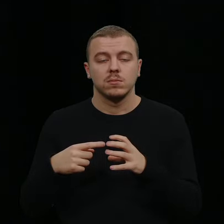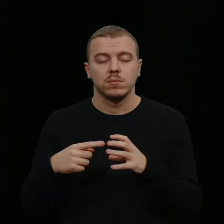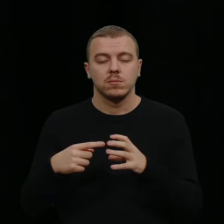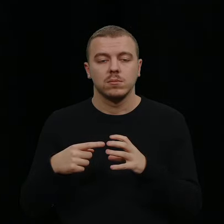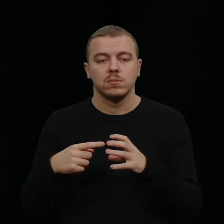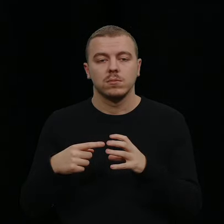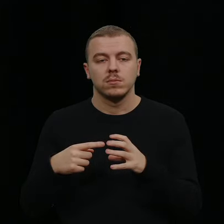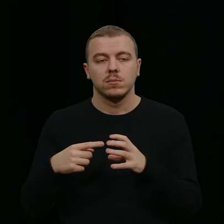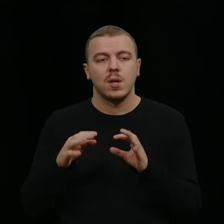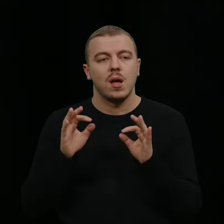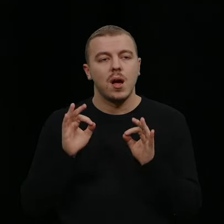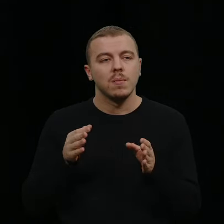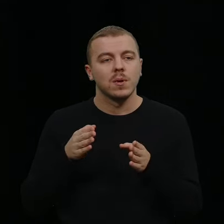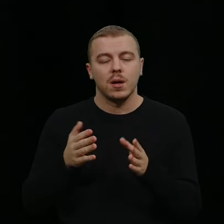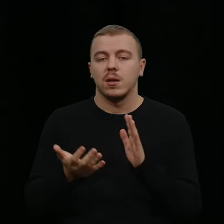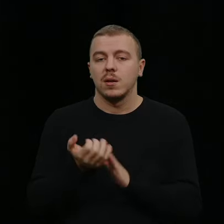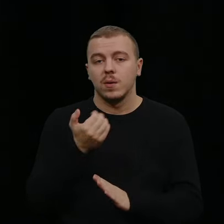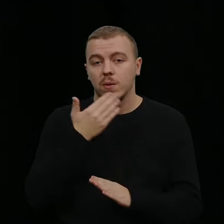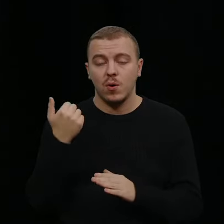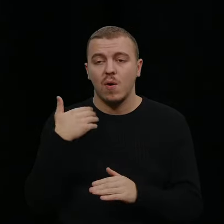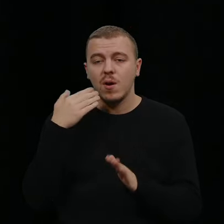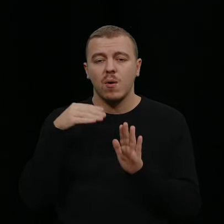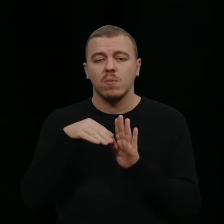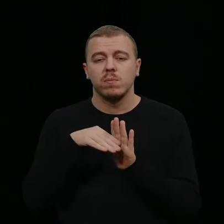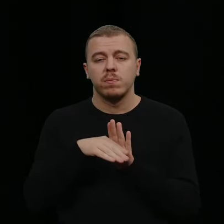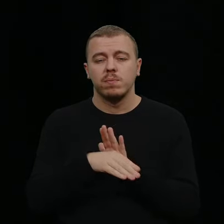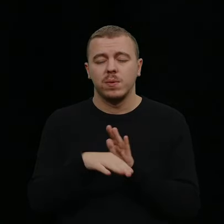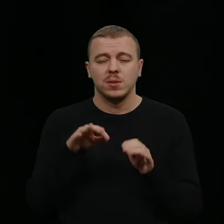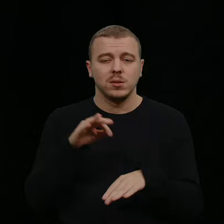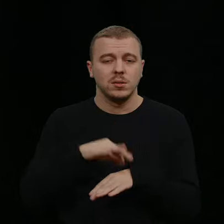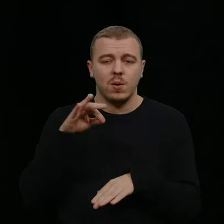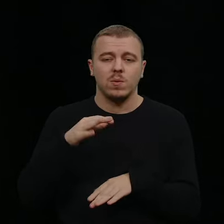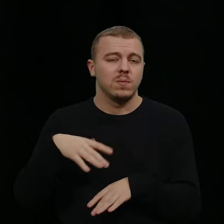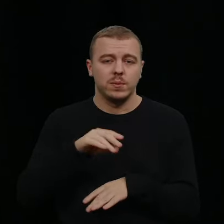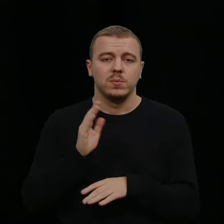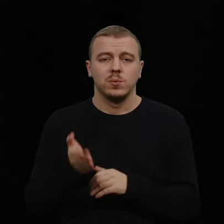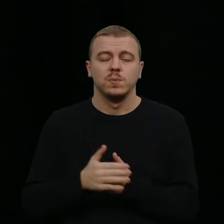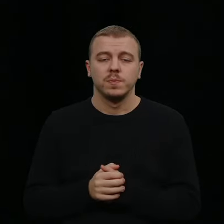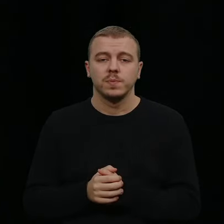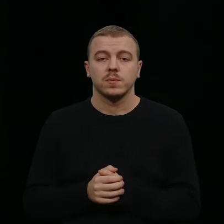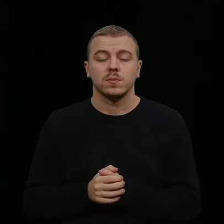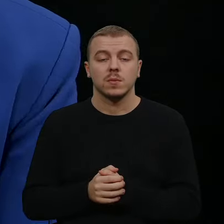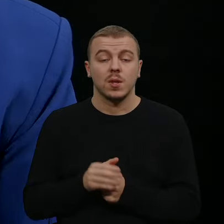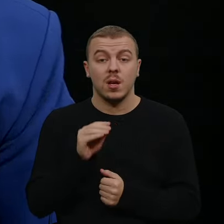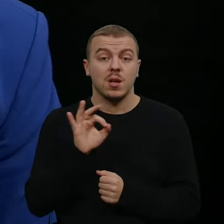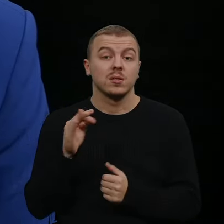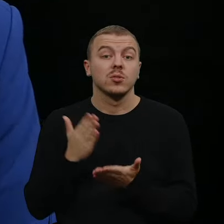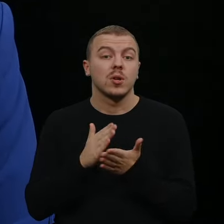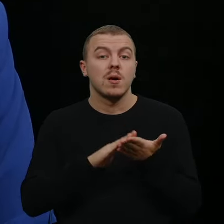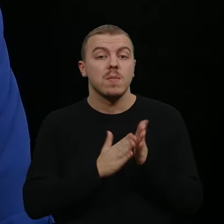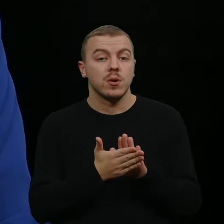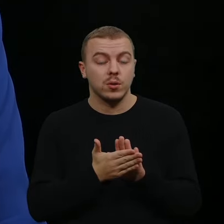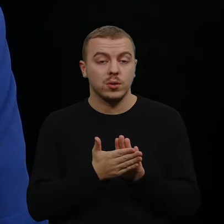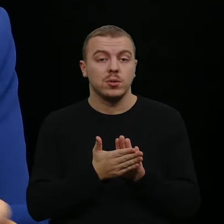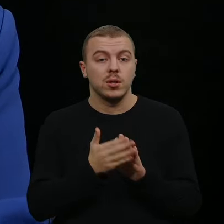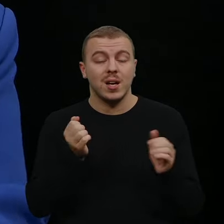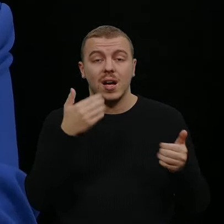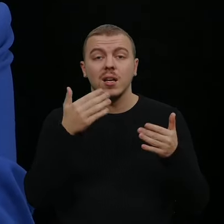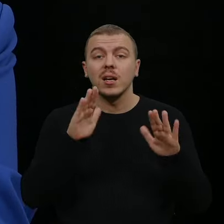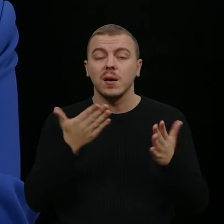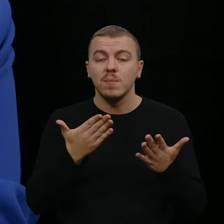būdų, o pasekmės po to yra labai skaudžios visai visuomeniai. Europos Sąjunga yra parengus ten tokias gairas, kaip